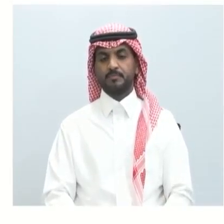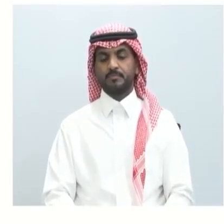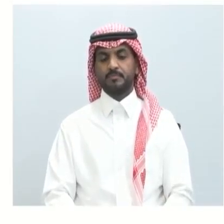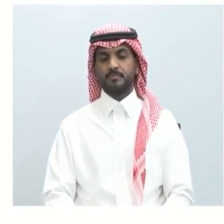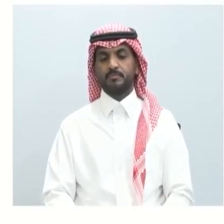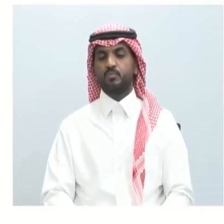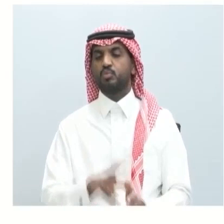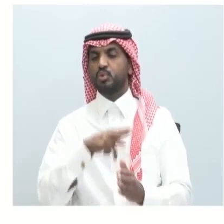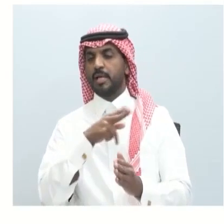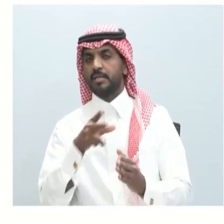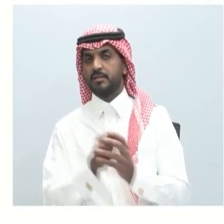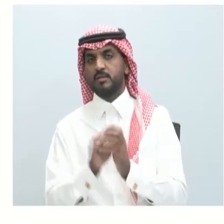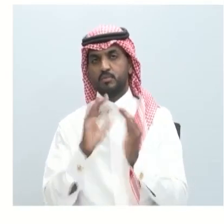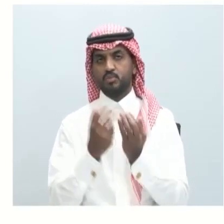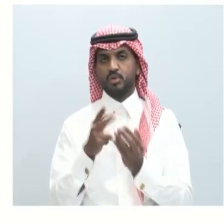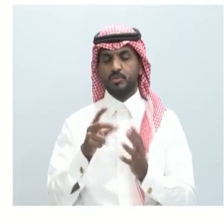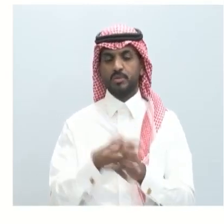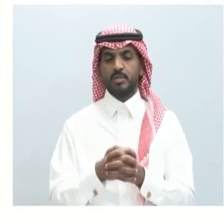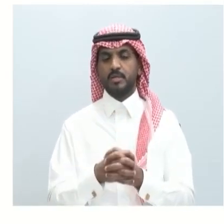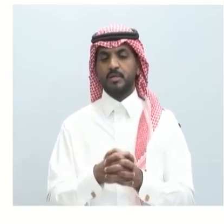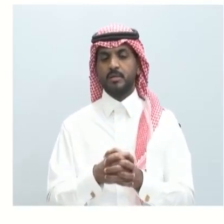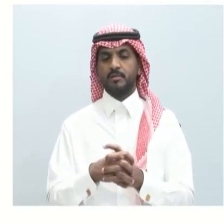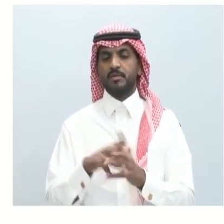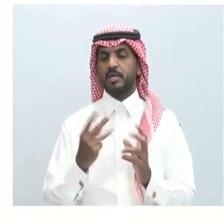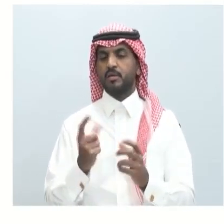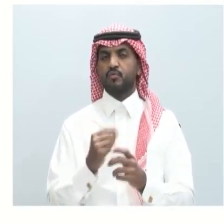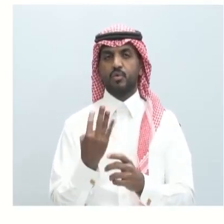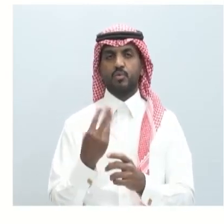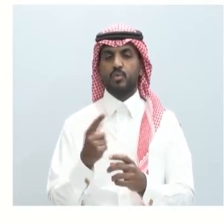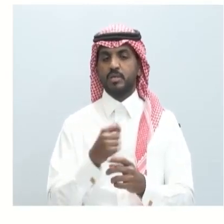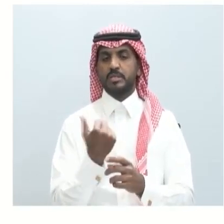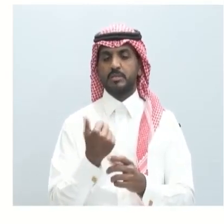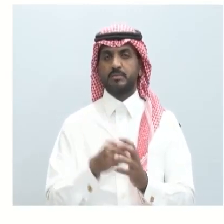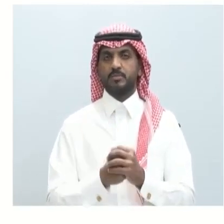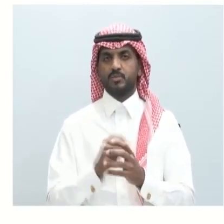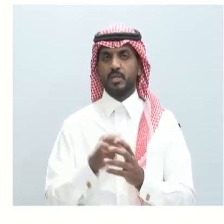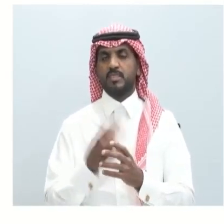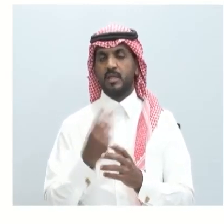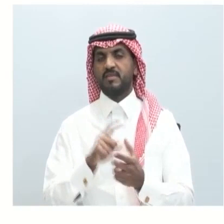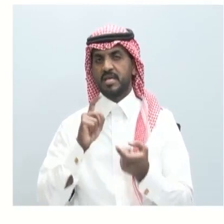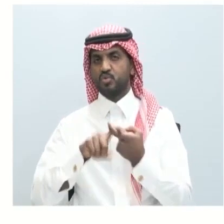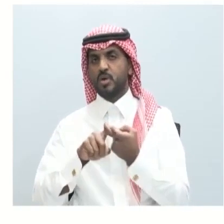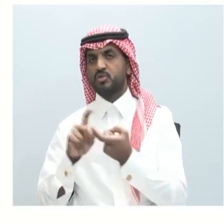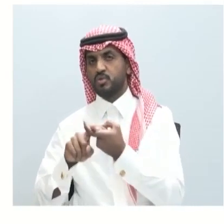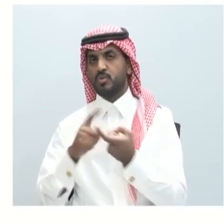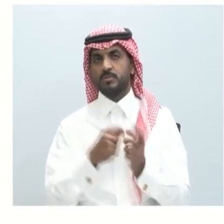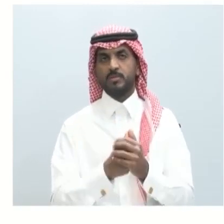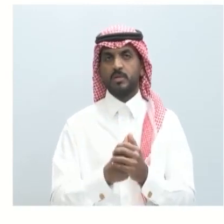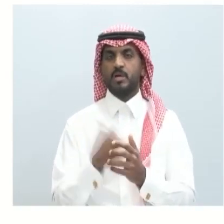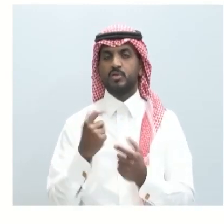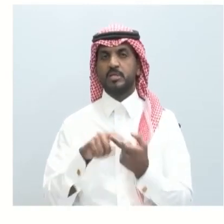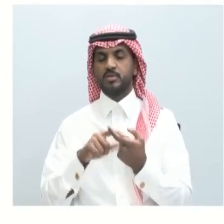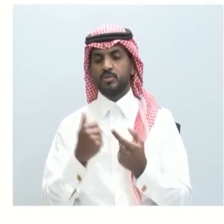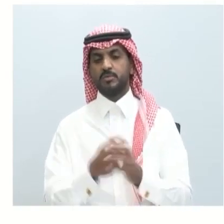ومتعدد المجموعه الكروموسوميه مثل ما يظهر معى 3 ان 4 ان او 6 ان بمعنى ثلاثه ازواج او اربع ازواج او